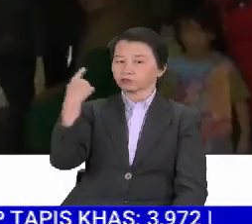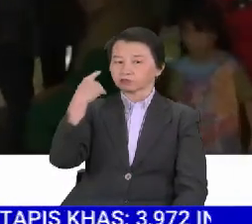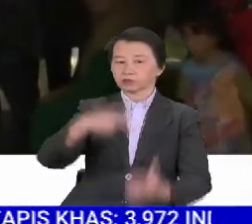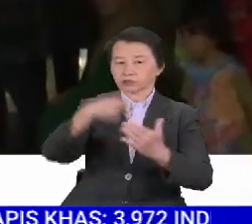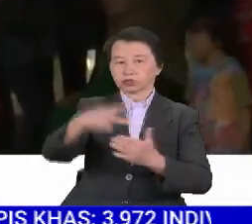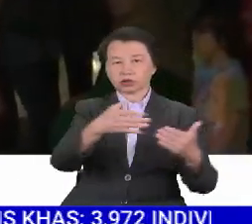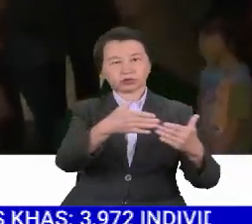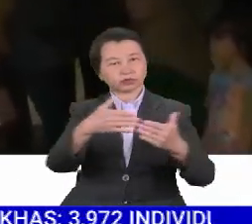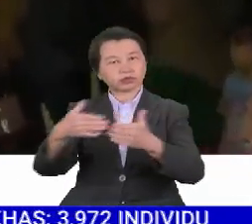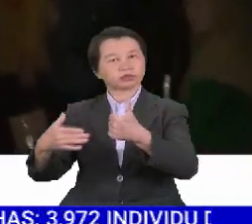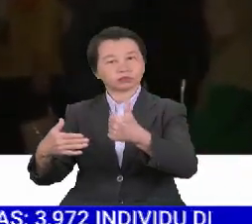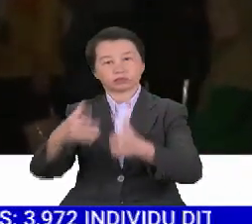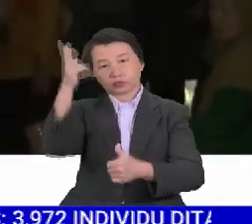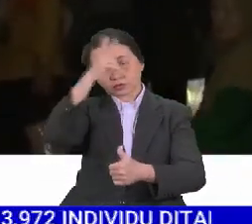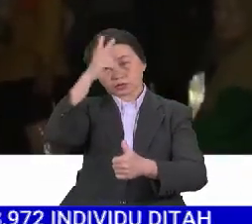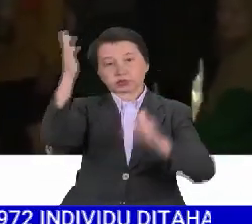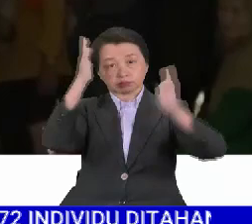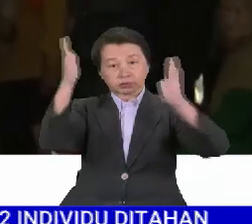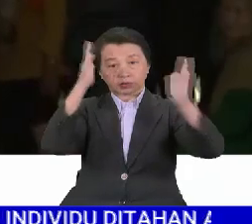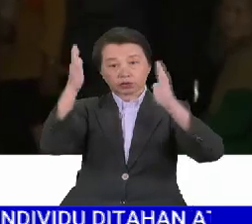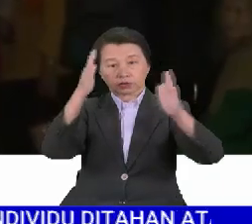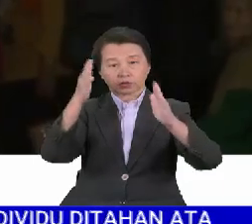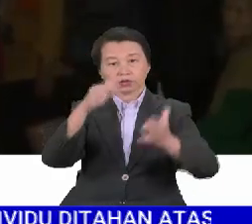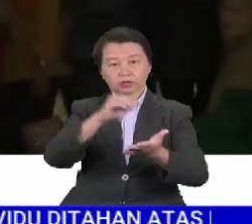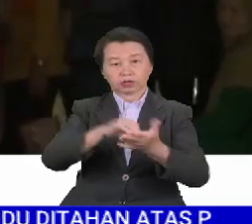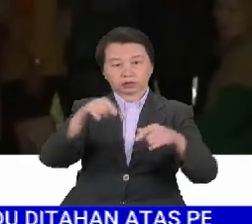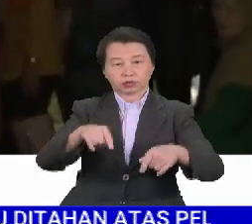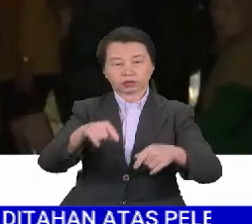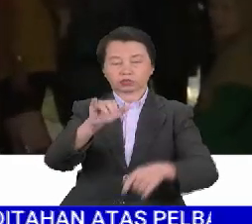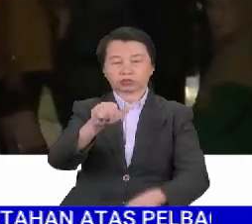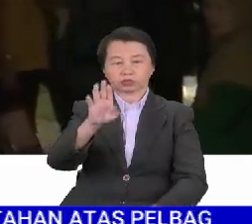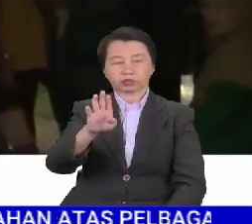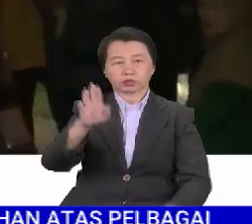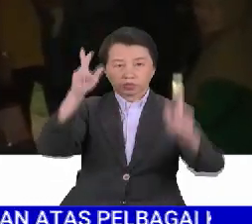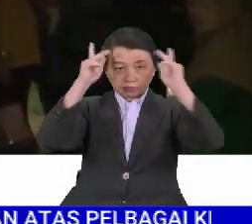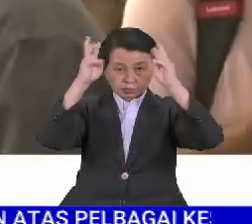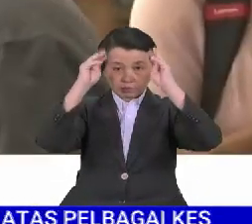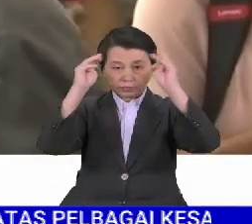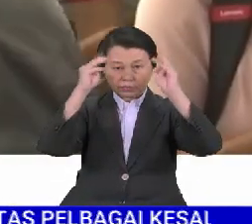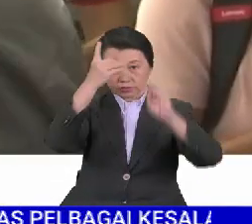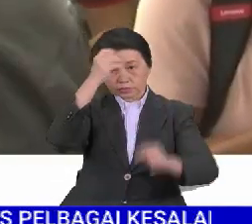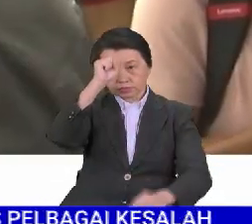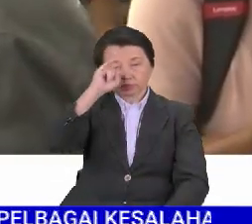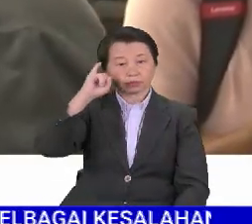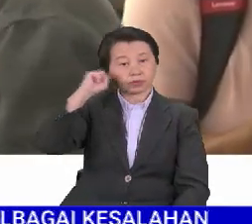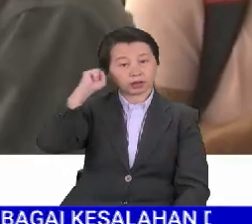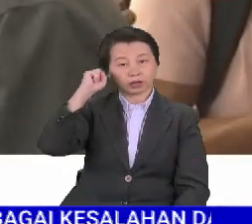program berterusan kerajaan pusat diterajui oleh Yang Berhormat Perdana Menteri Datuk Seri